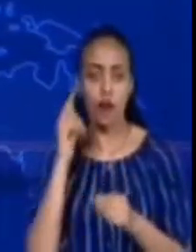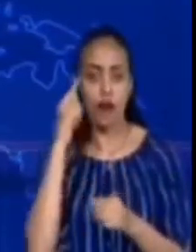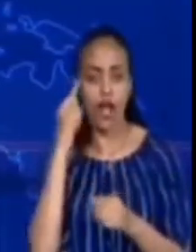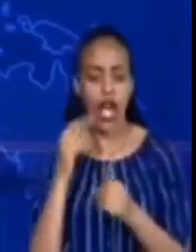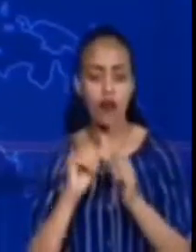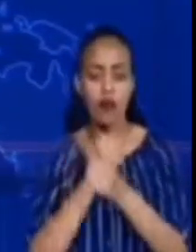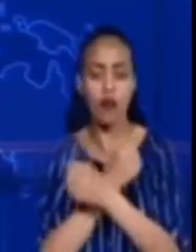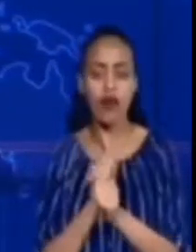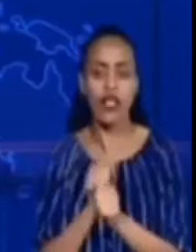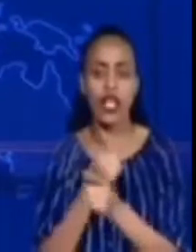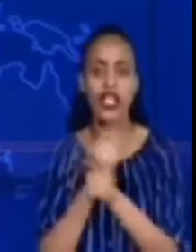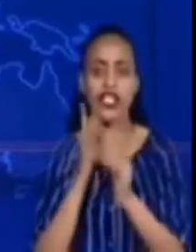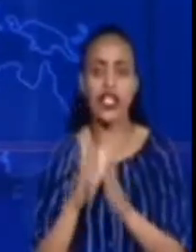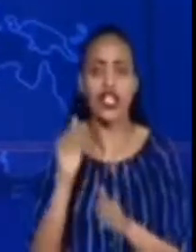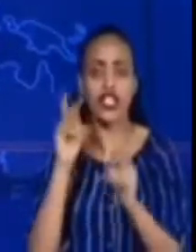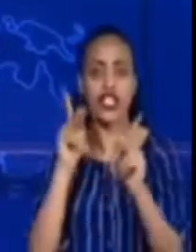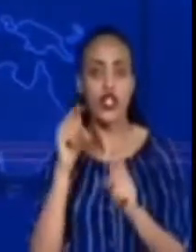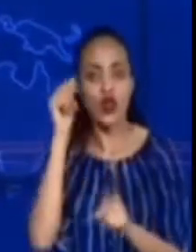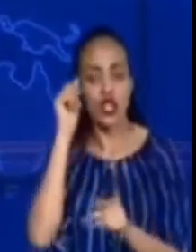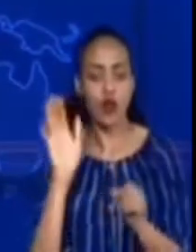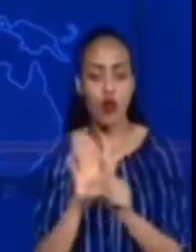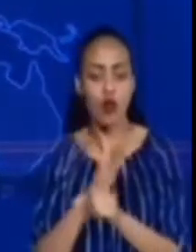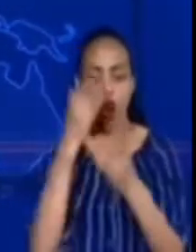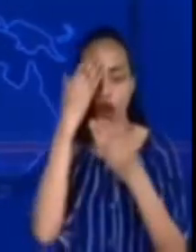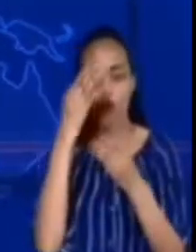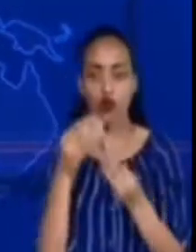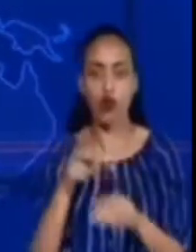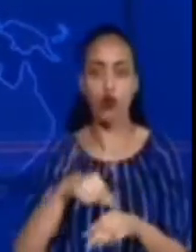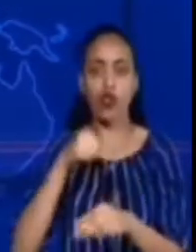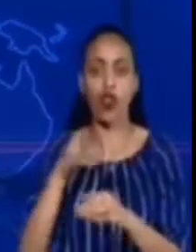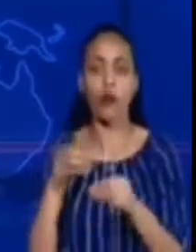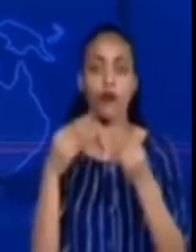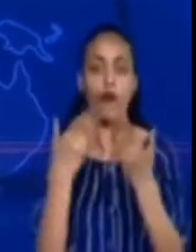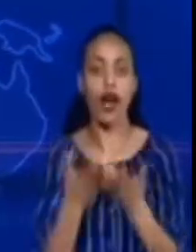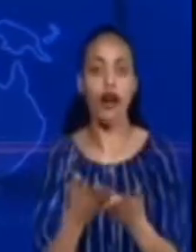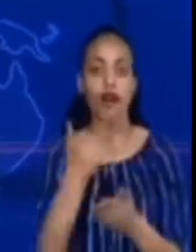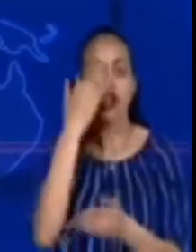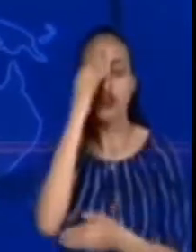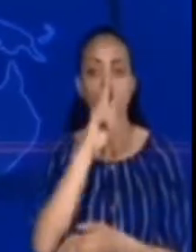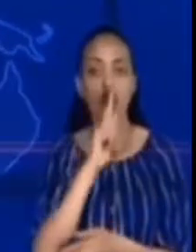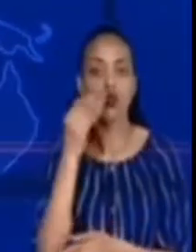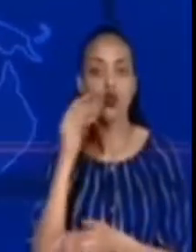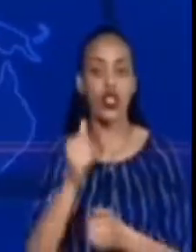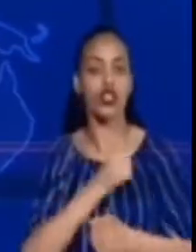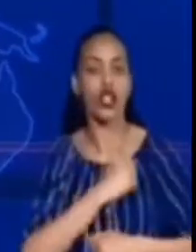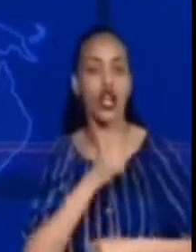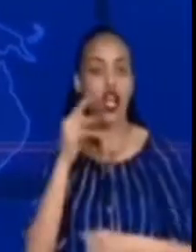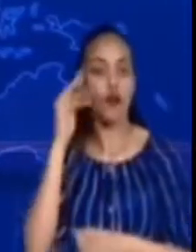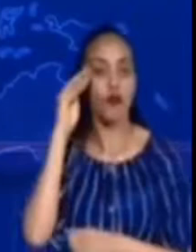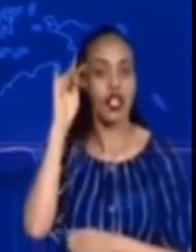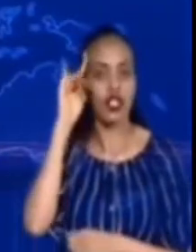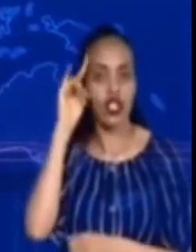ሸይጣን አለበት፣ ጅኒ አለበት፣ ቅራ ያስፈልገዋል። ሸይጣን አለበት።